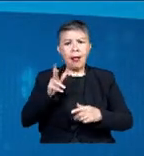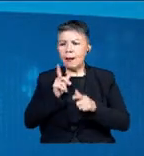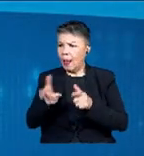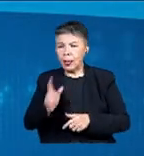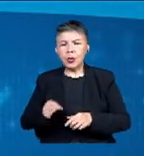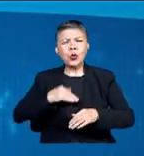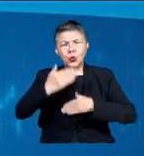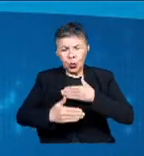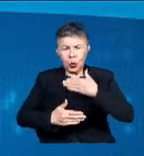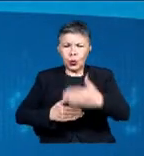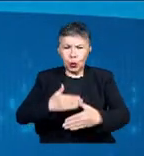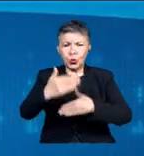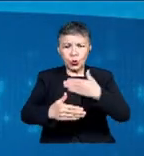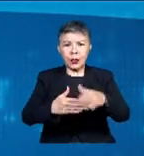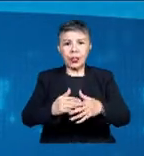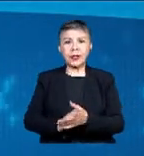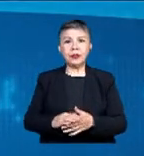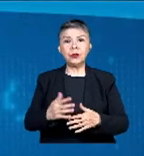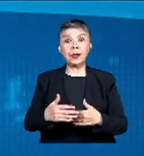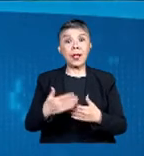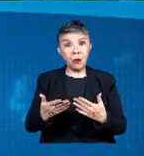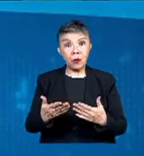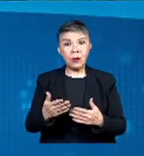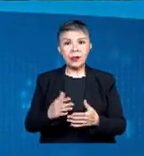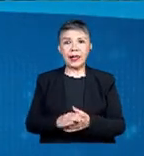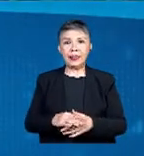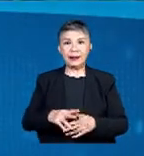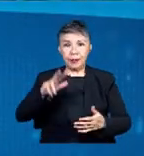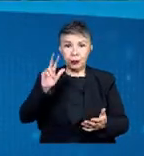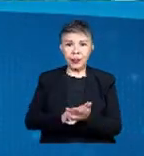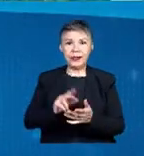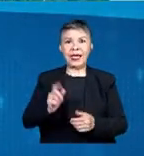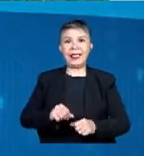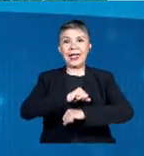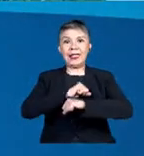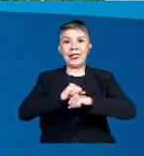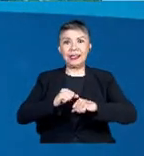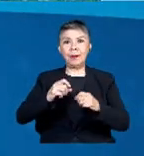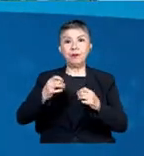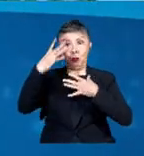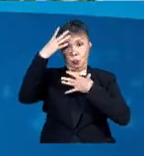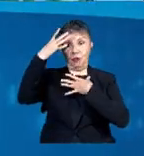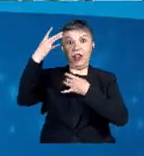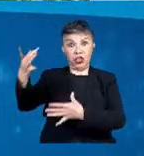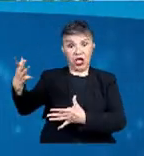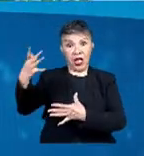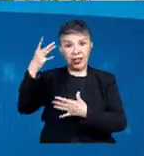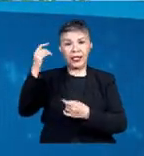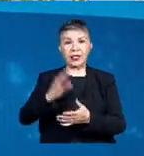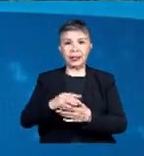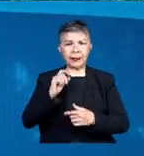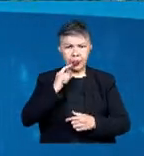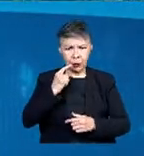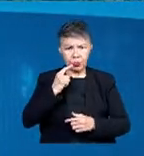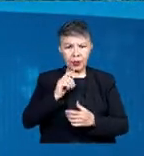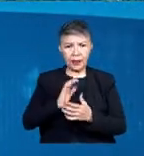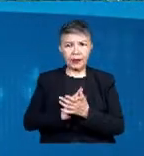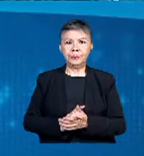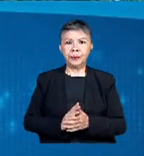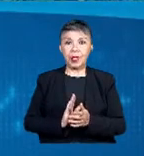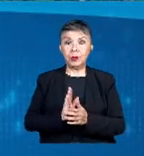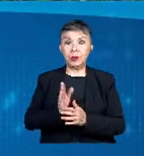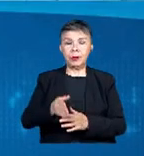terus-menerus. Nah, jadi karena sudah tahu jalannya, memutuskan untuk menjadi atlet yang profesional, yang serius, sehingga bisa